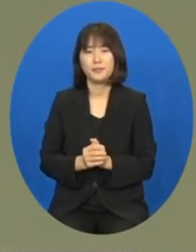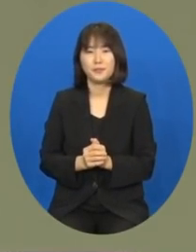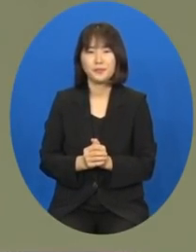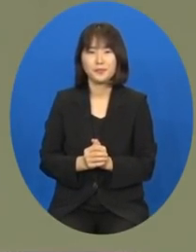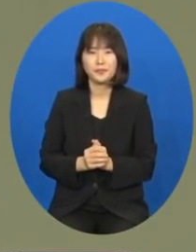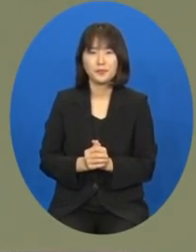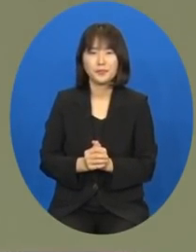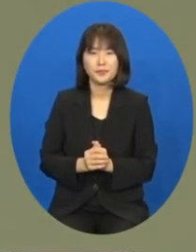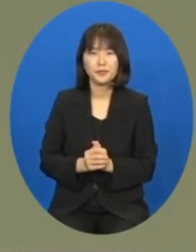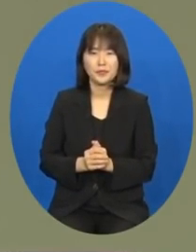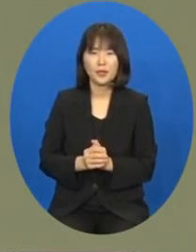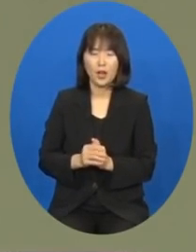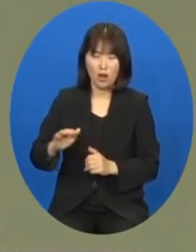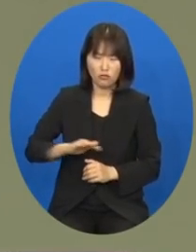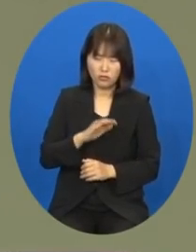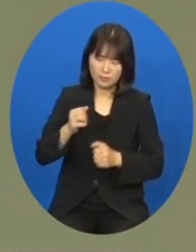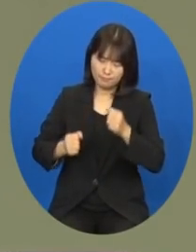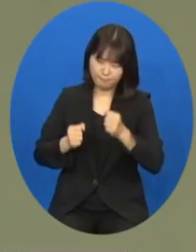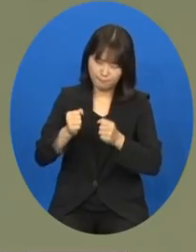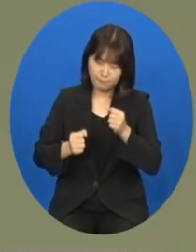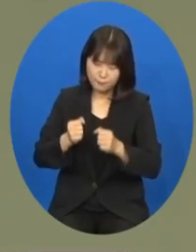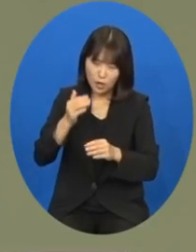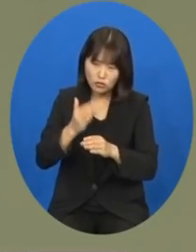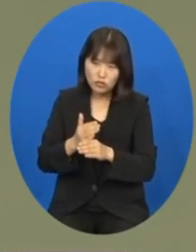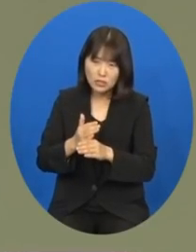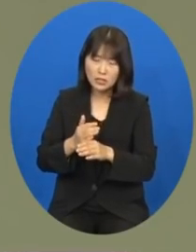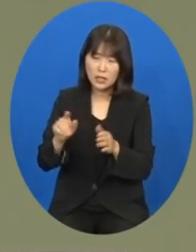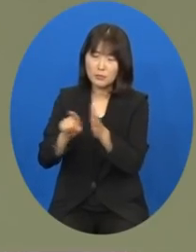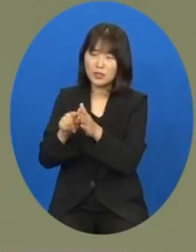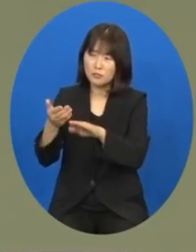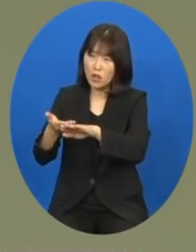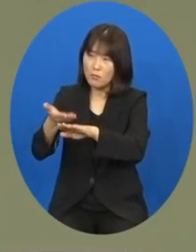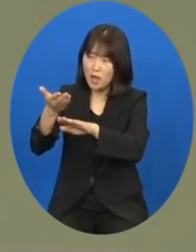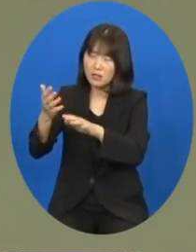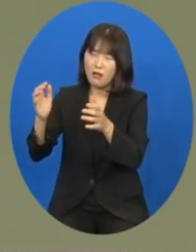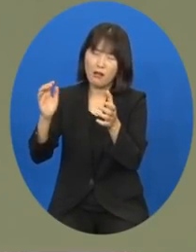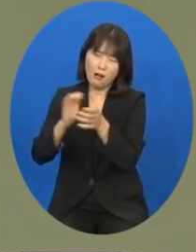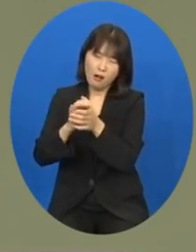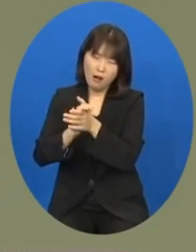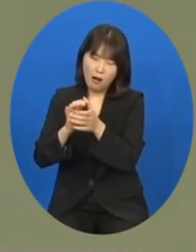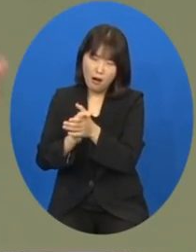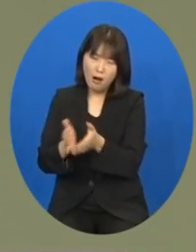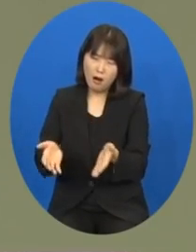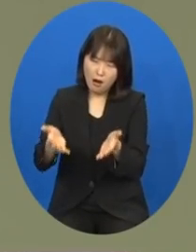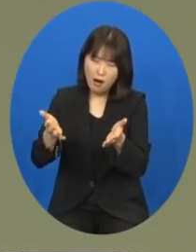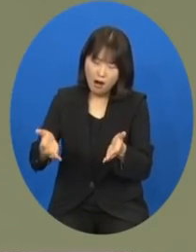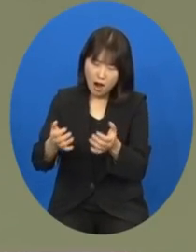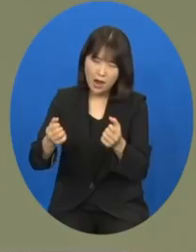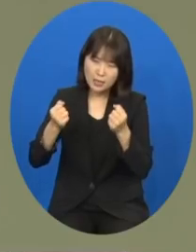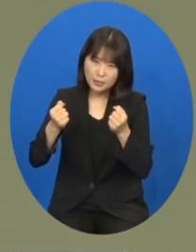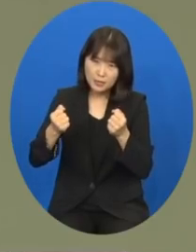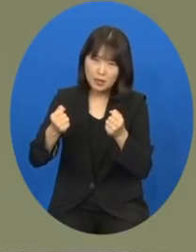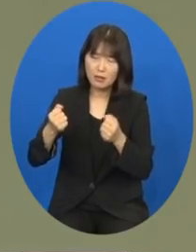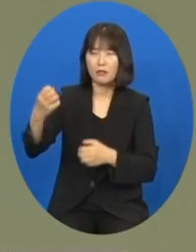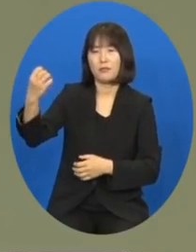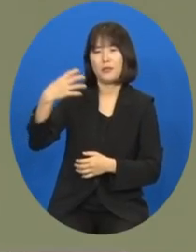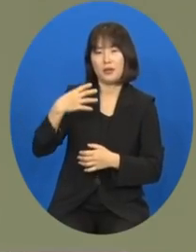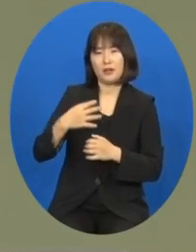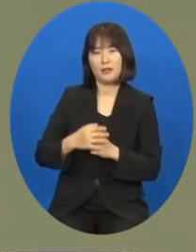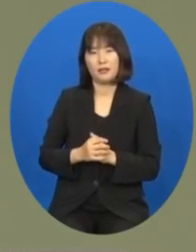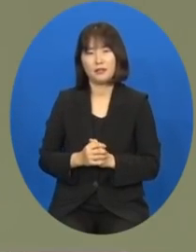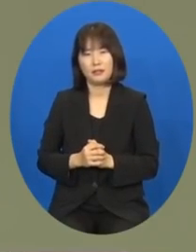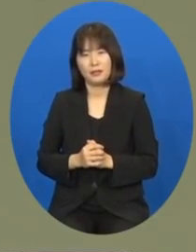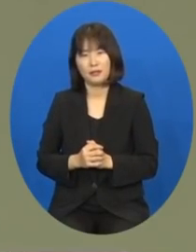그들이 박수치면서 만 하고 있어 이제 다왔어 끝까지 힘을내 쉘 이겨내고 얽매이는 것을 다 벗어버리고 끝까지